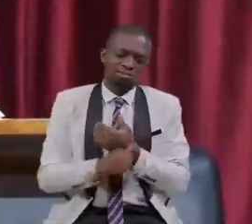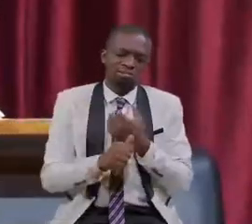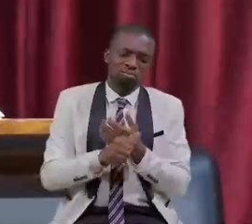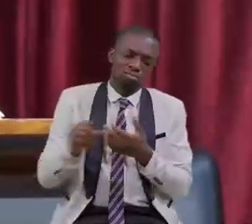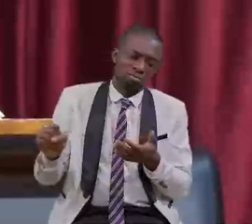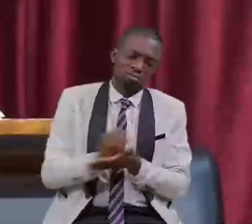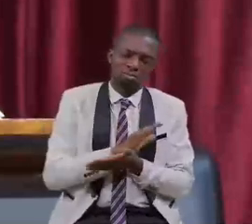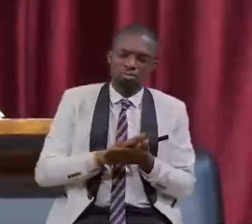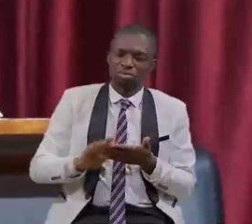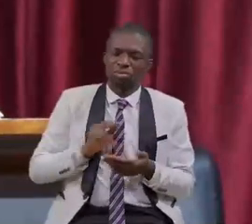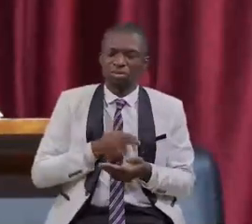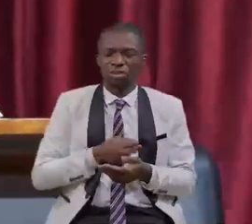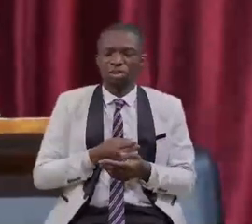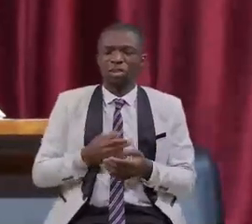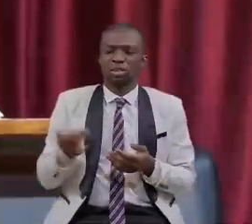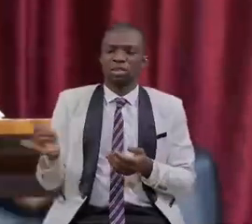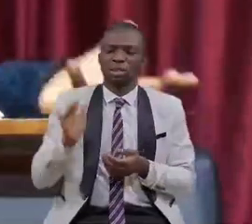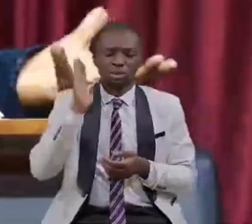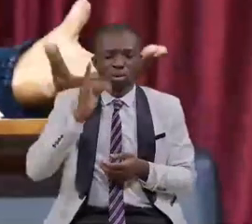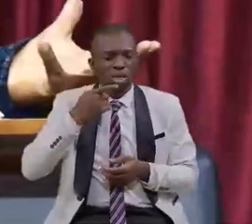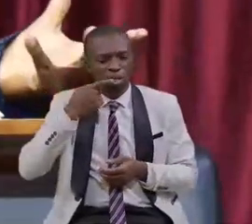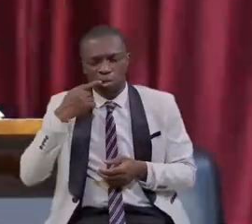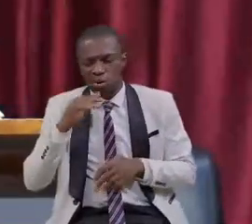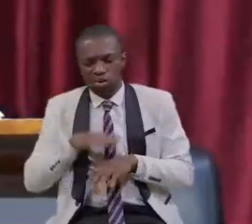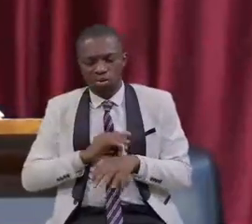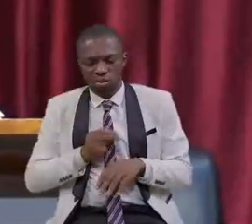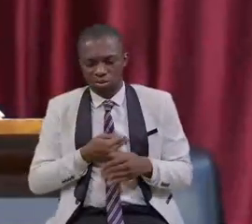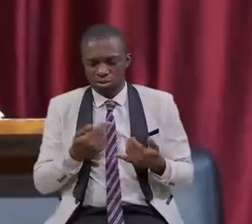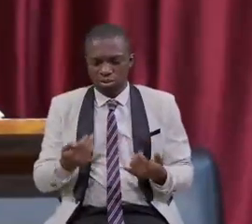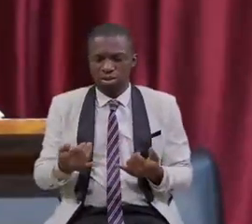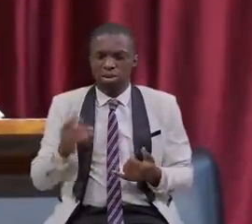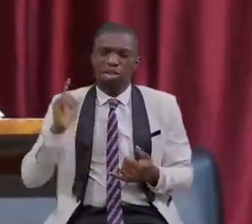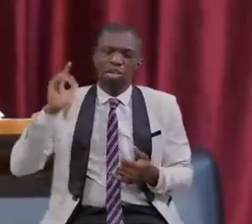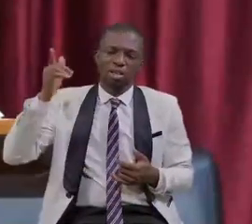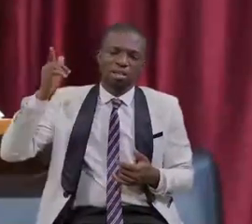pourrait nous brutaliser après, pourrait nous appeler,